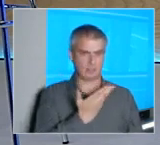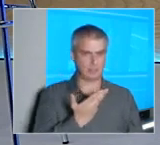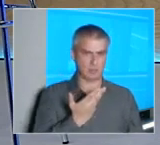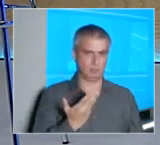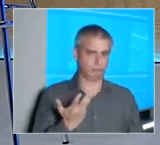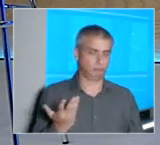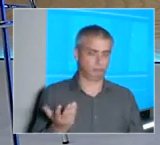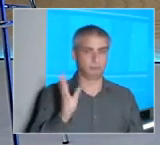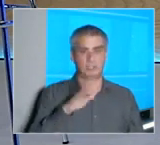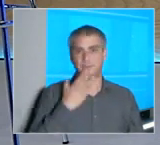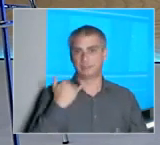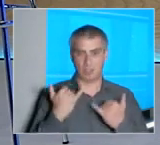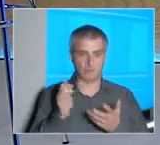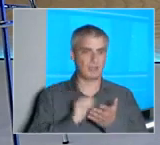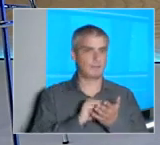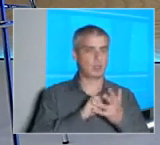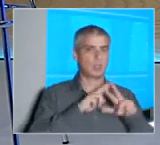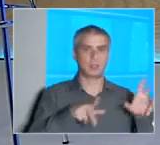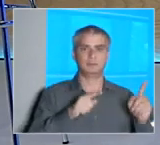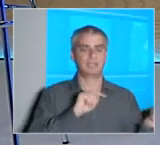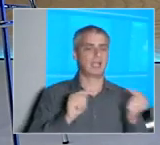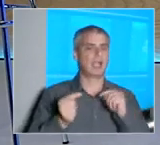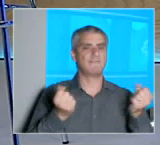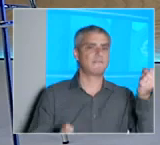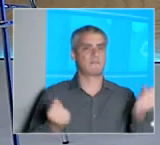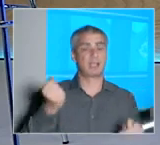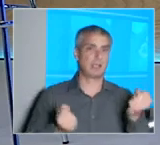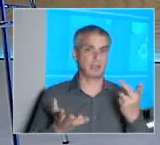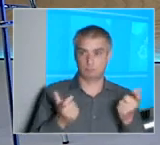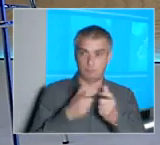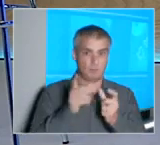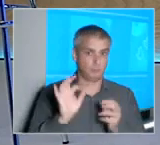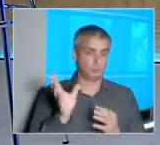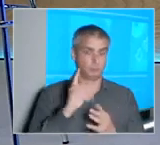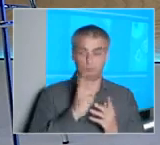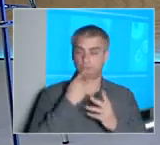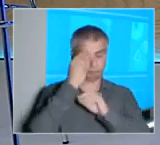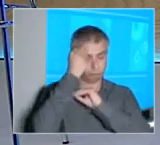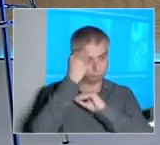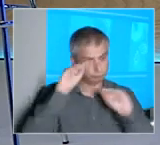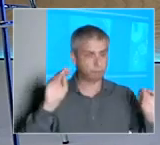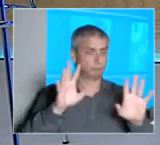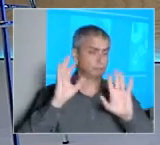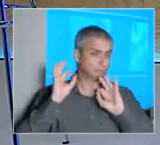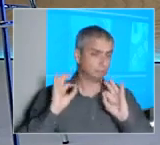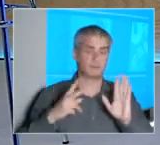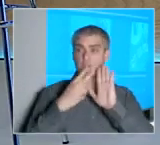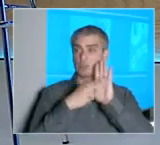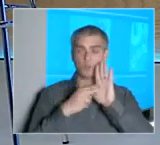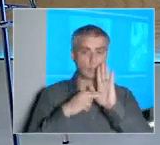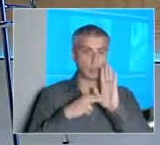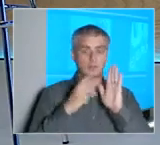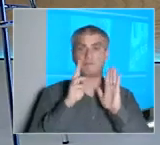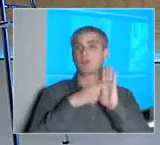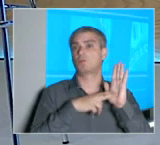כאן, גם בישראל היום, גם בארץ, הקרב על ההגה, למרות שהמפלגה שלך הוציאה הבהרות על גבי הבהרות, ותמונות,